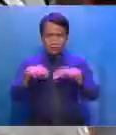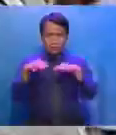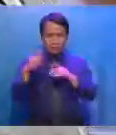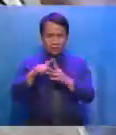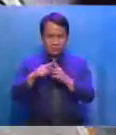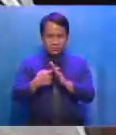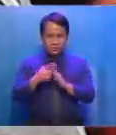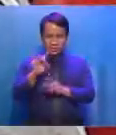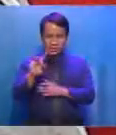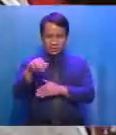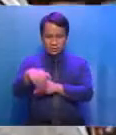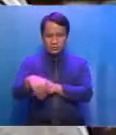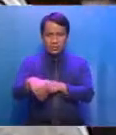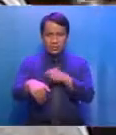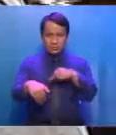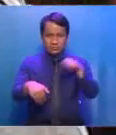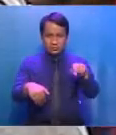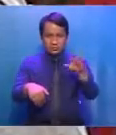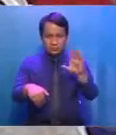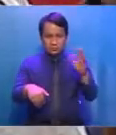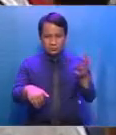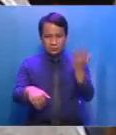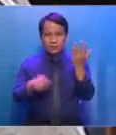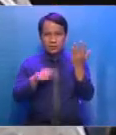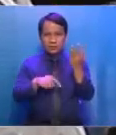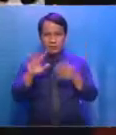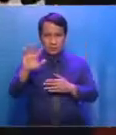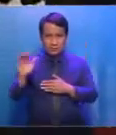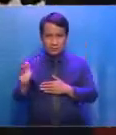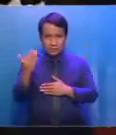alas 8 ng gabi hanggang alas 5 ng umaga.